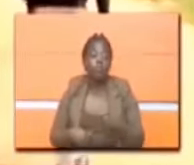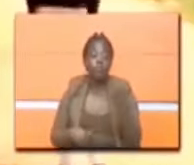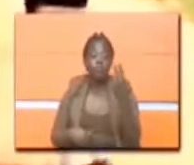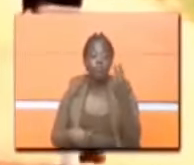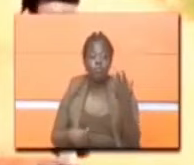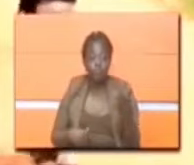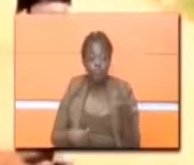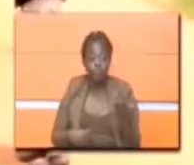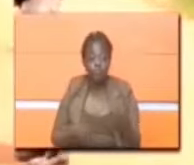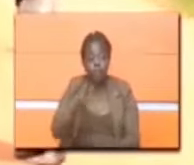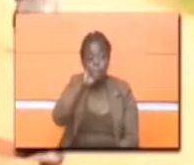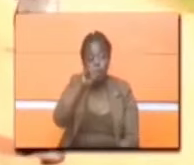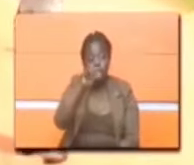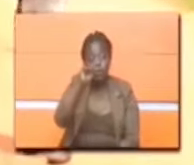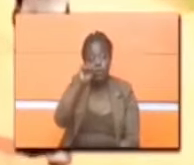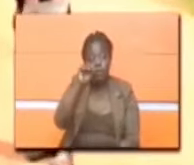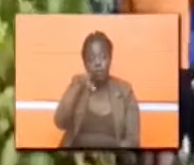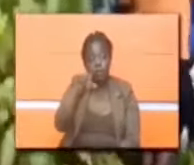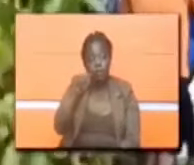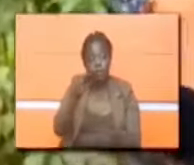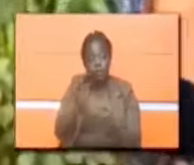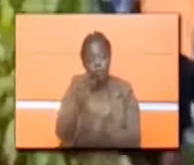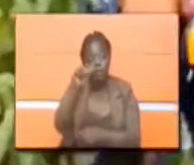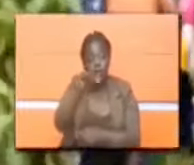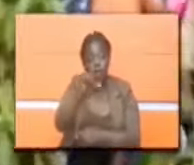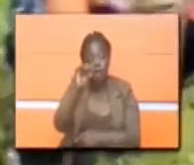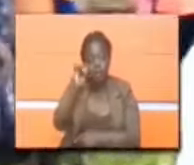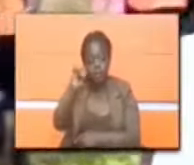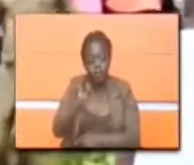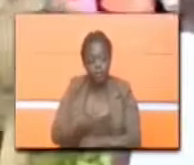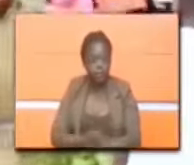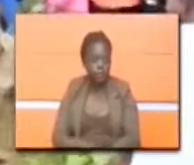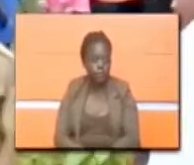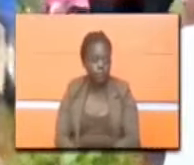okuli Sejemba Jamil ne Sencha Ali.